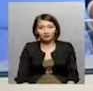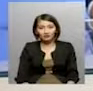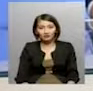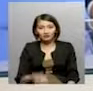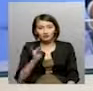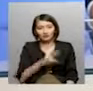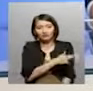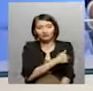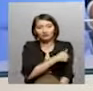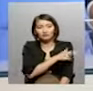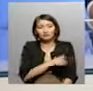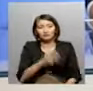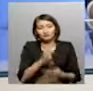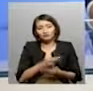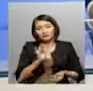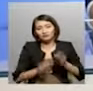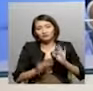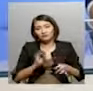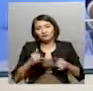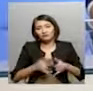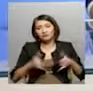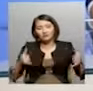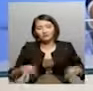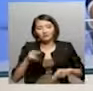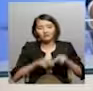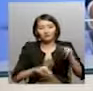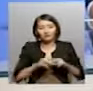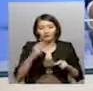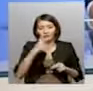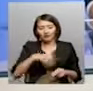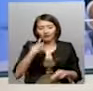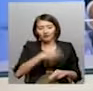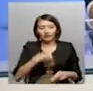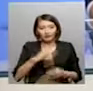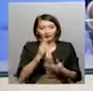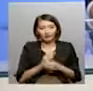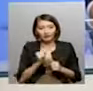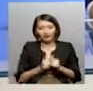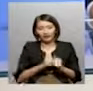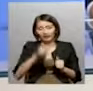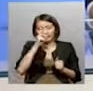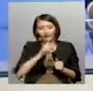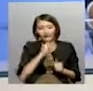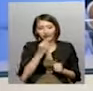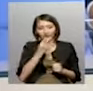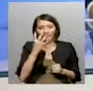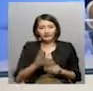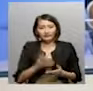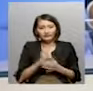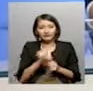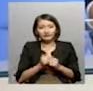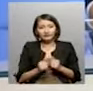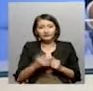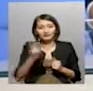Медициналық қызмет сапасы халықтың әлеуметтік көңіл-күйінің аса маңызды компоненті. Сондықтан ең алдымен әсіресе